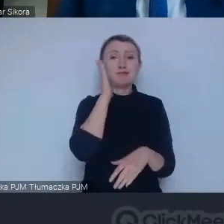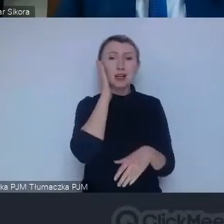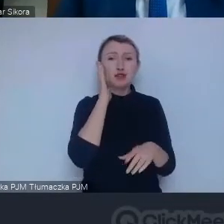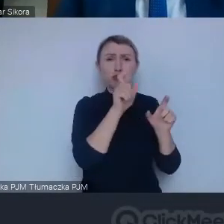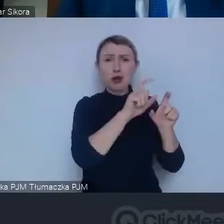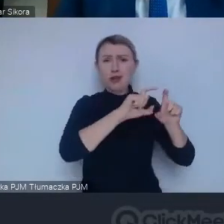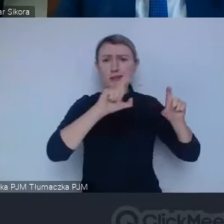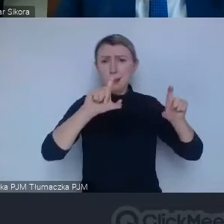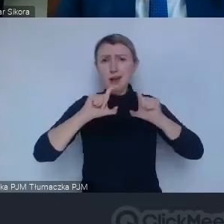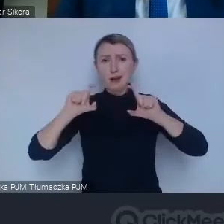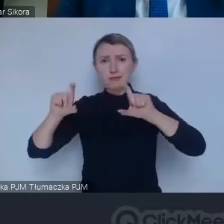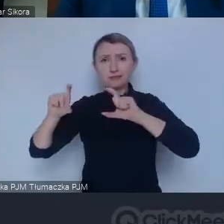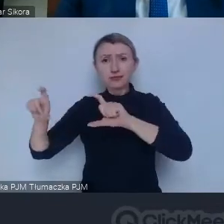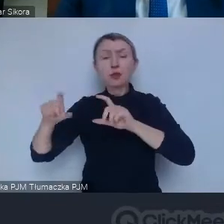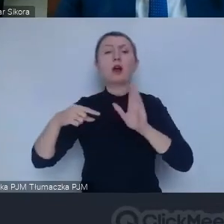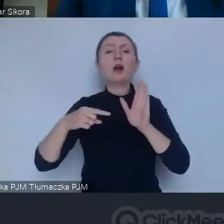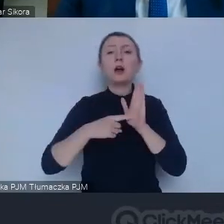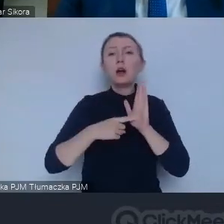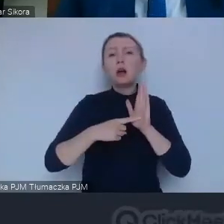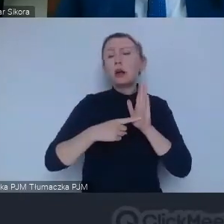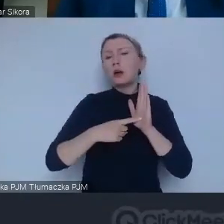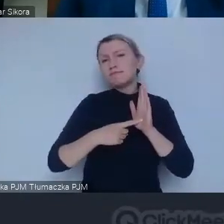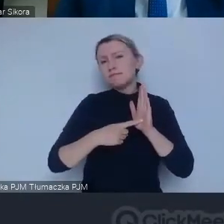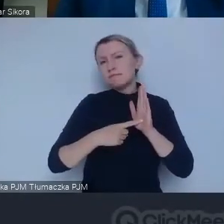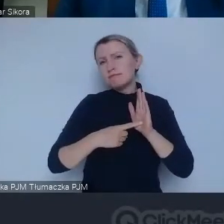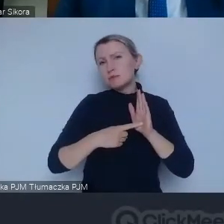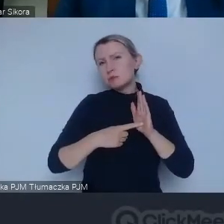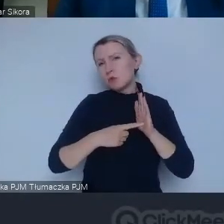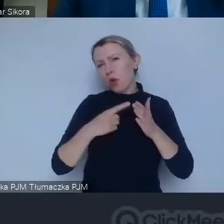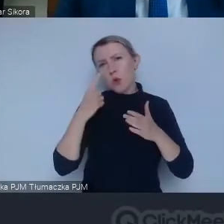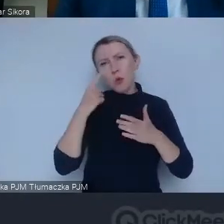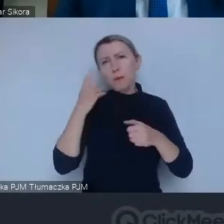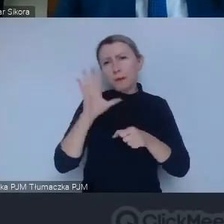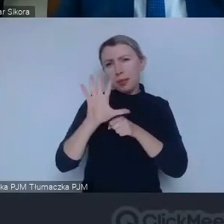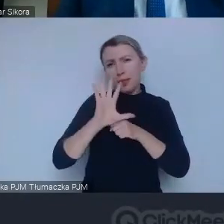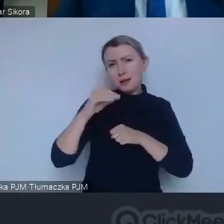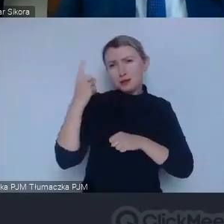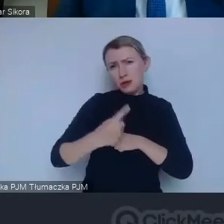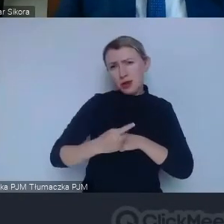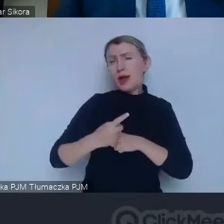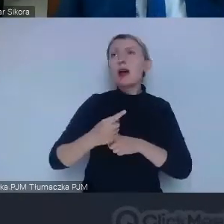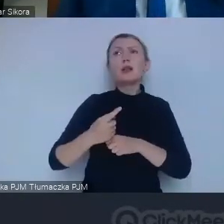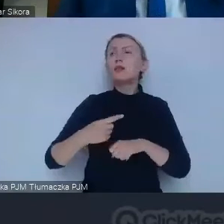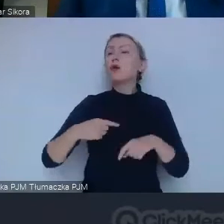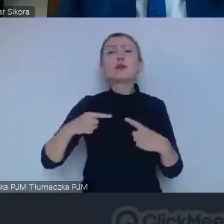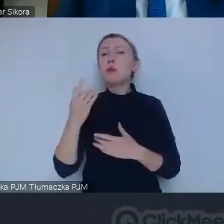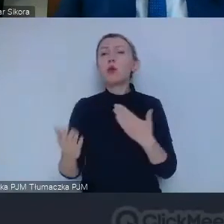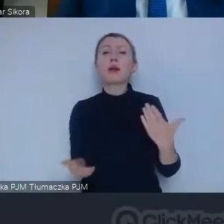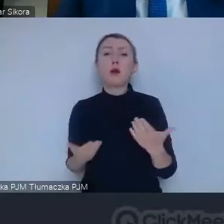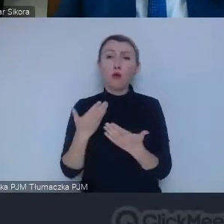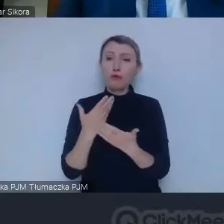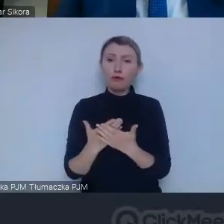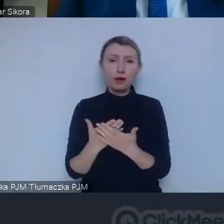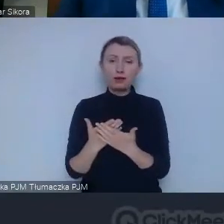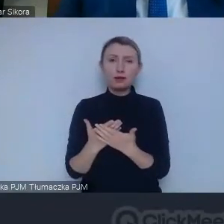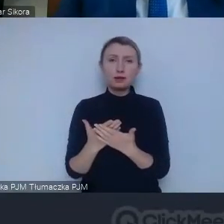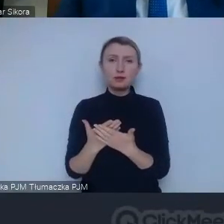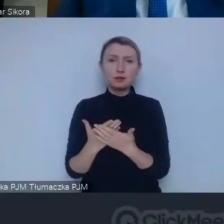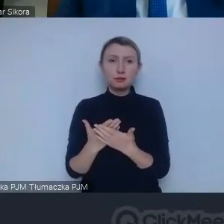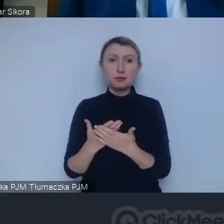gdzie przez ponad blisko 15 lat nie było tej oferty, ten